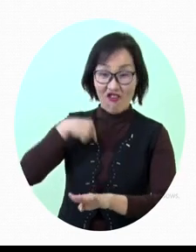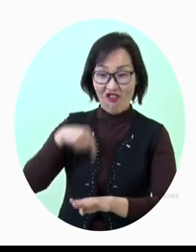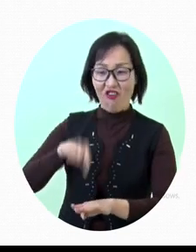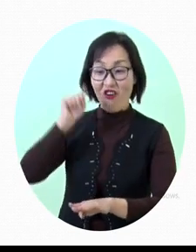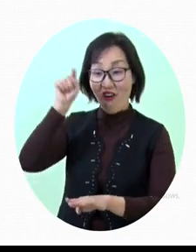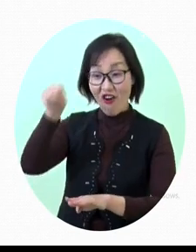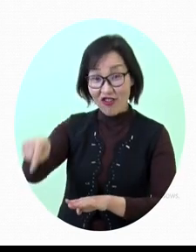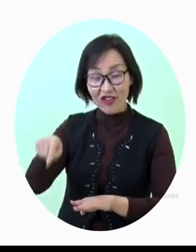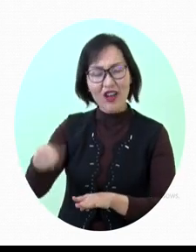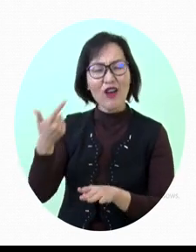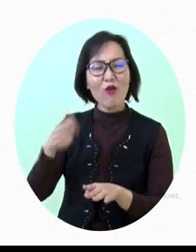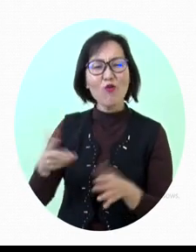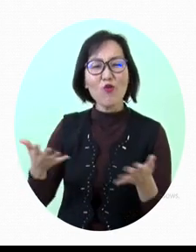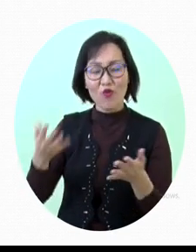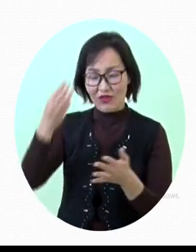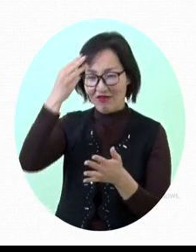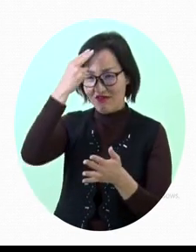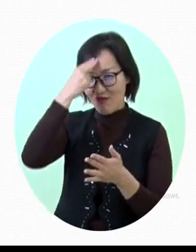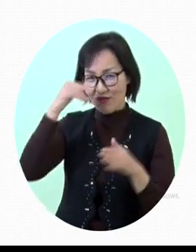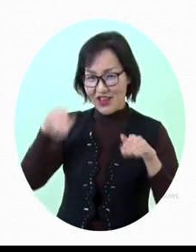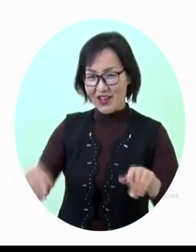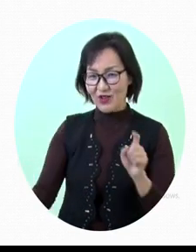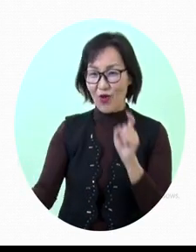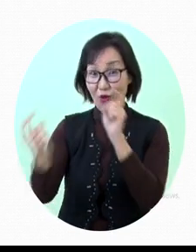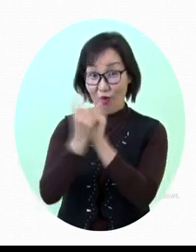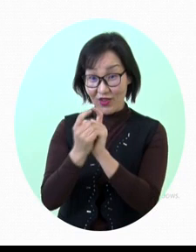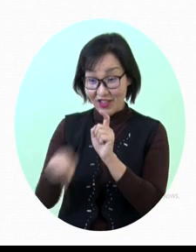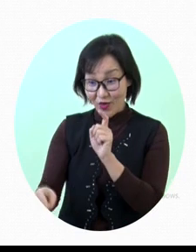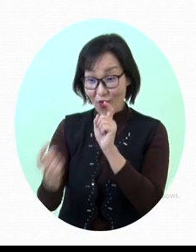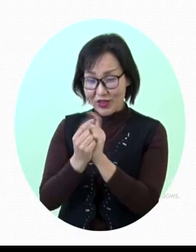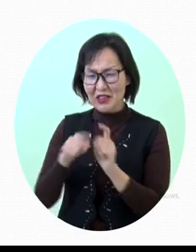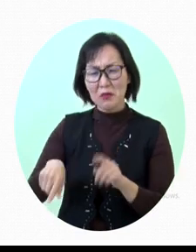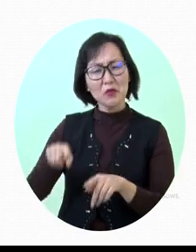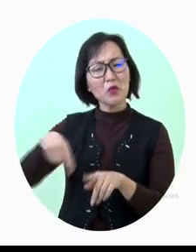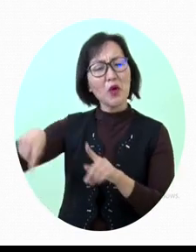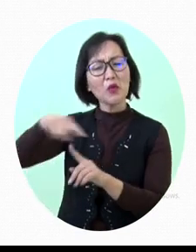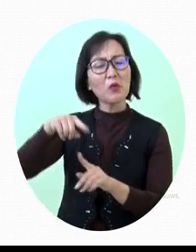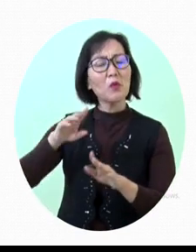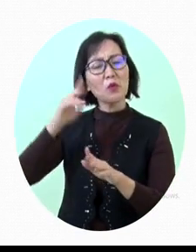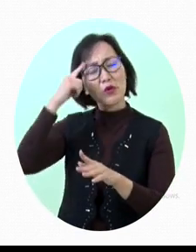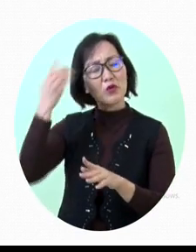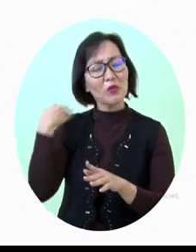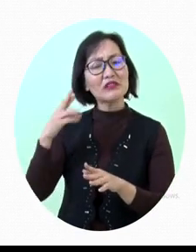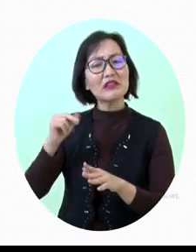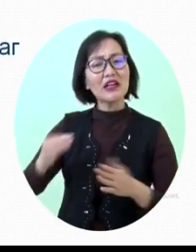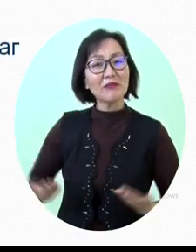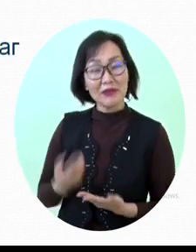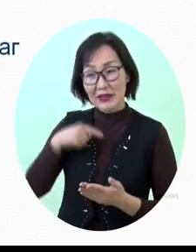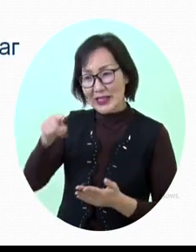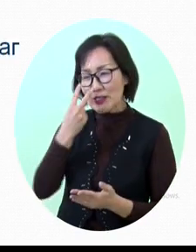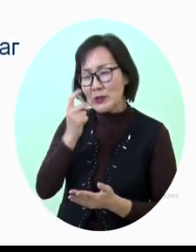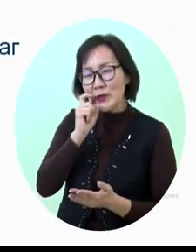Чингис хантай уулзна. Мөн тухайн үед монголчууд яаж амьдарч байсныг харахыг хүсэж байна. Харин чи